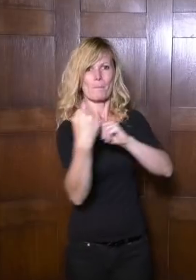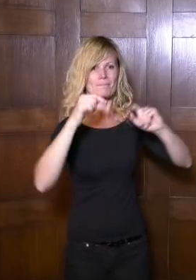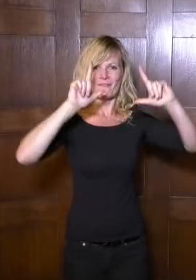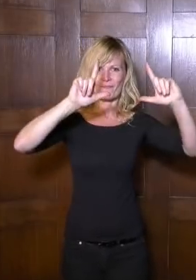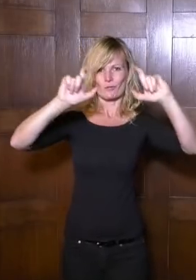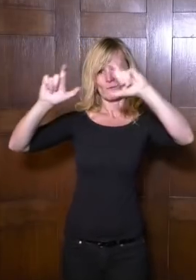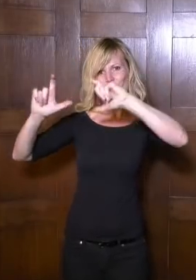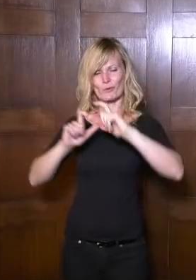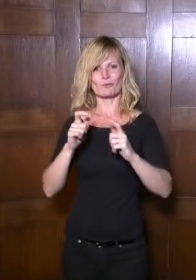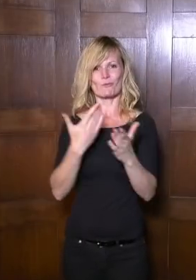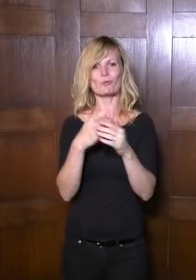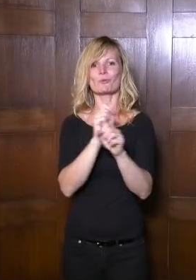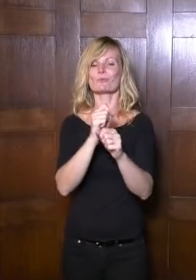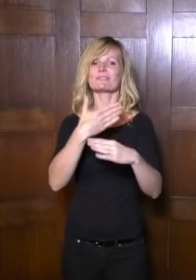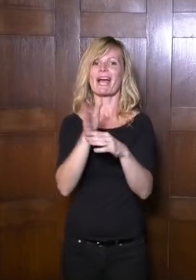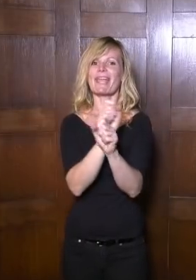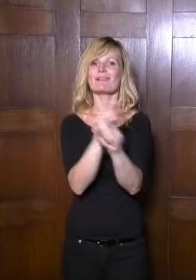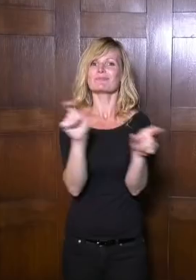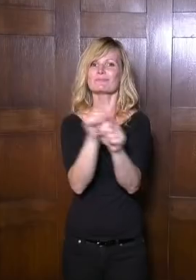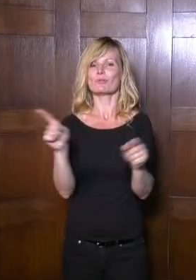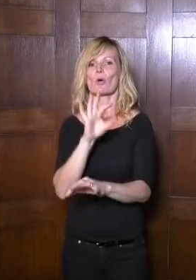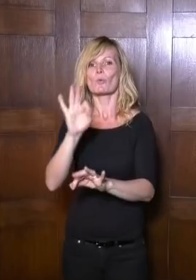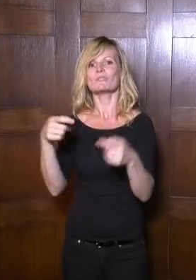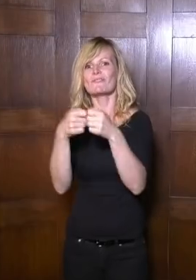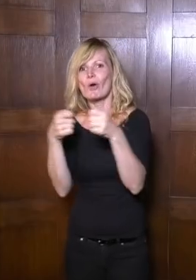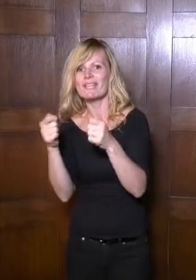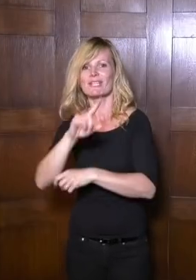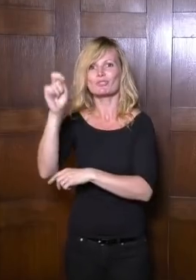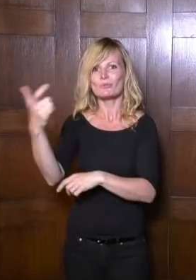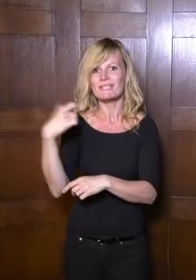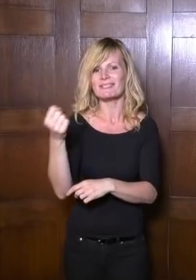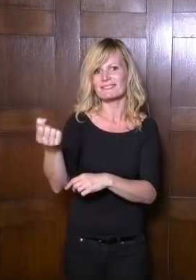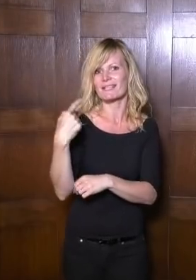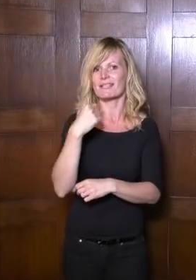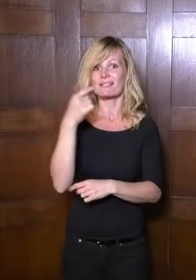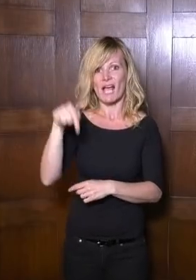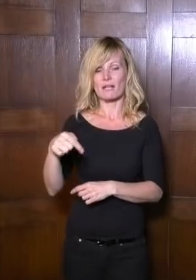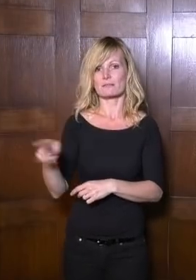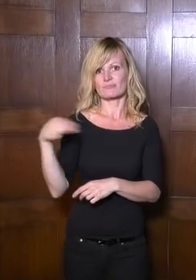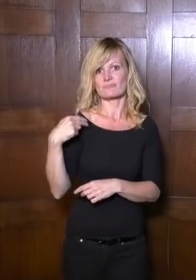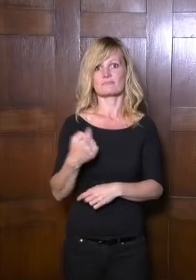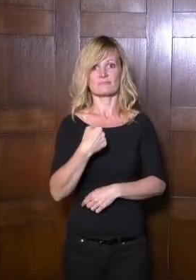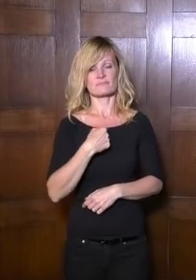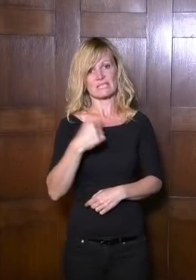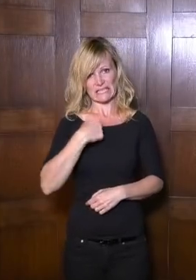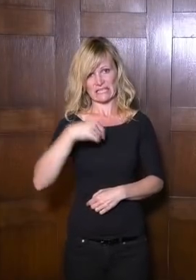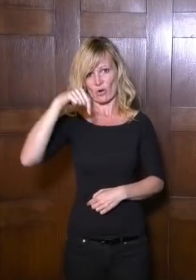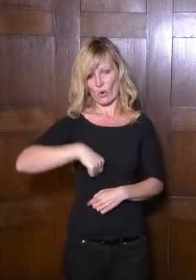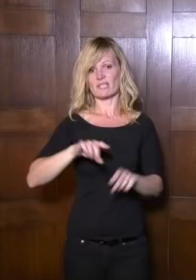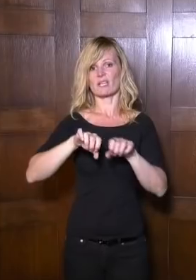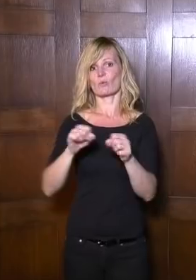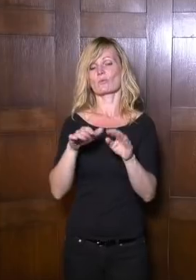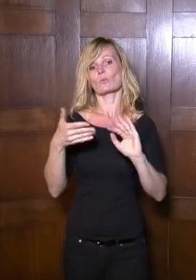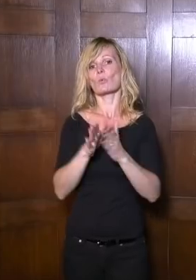Freundin, meine ehemalige Arbeitskollegin, wo ich studiert habe. Und sie hat mir zurückgeschrieben, dass sie heute in Kurzarbeit geschickt wurde. Und